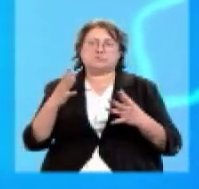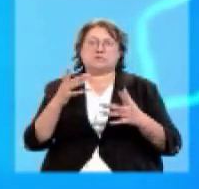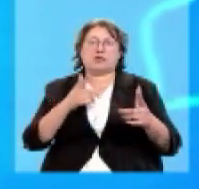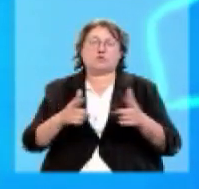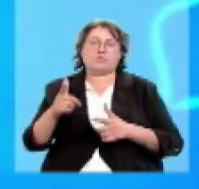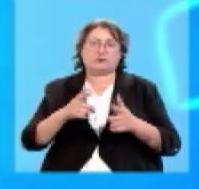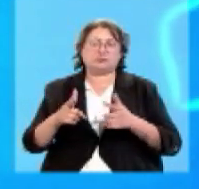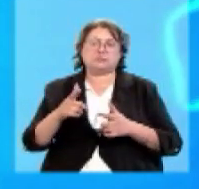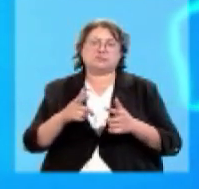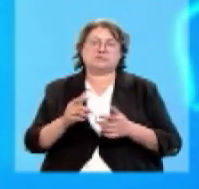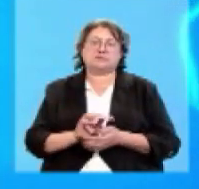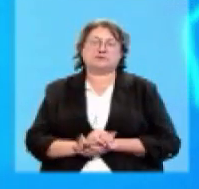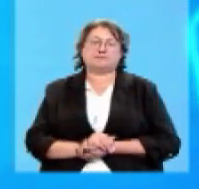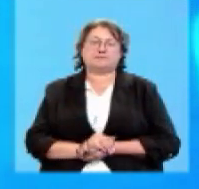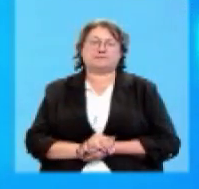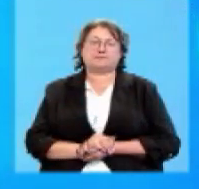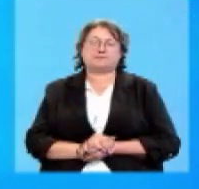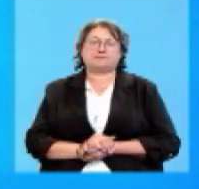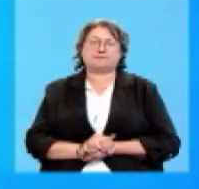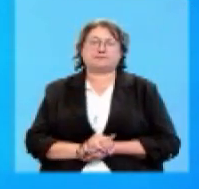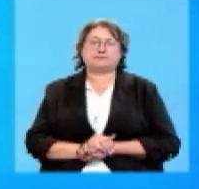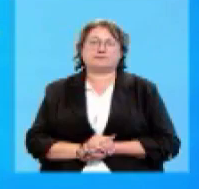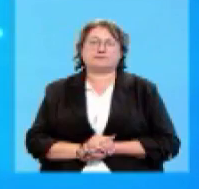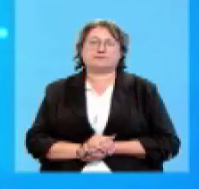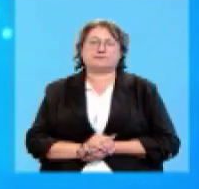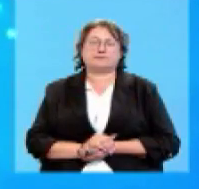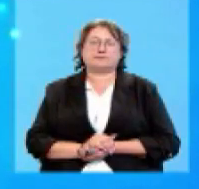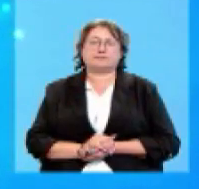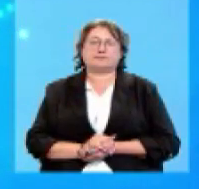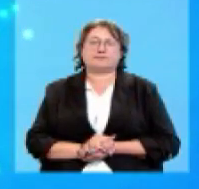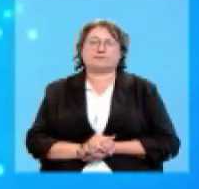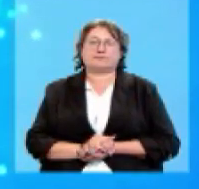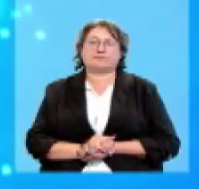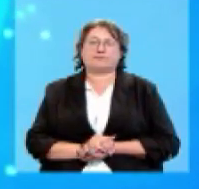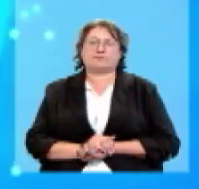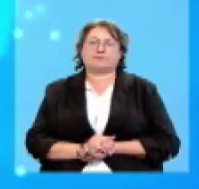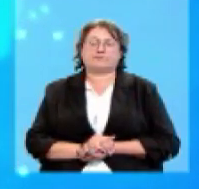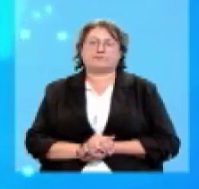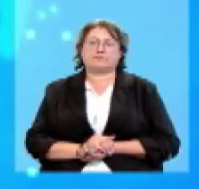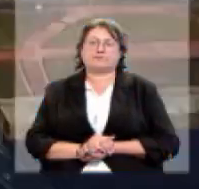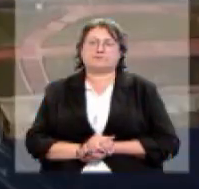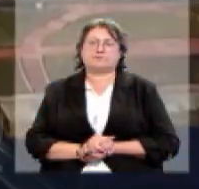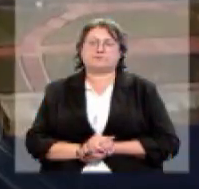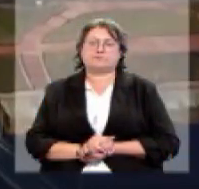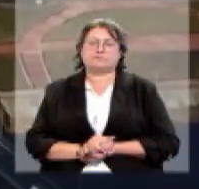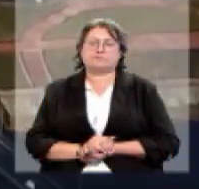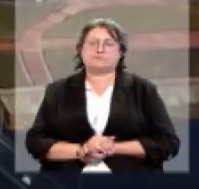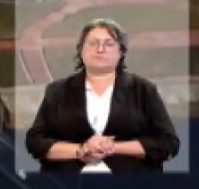Мейрамның мерейін асырмаққа жергілікті билік мейлінше дайындалған. Көпшілікті не күтіп тұр? Тілші тарқатсын.